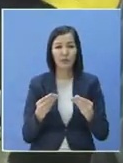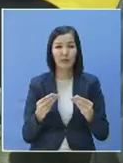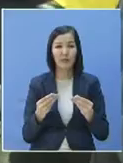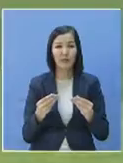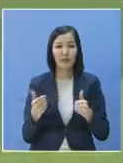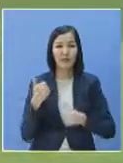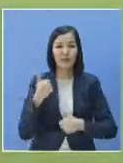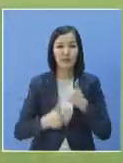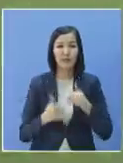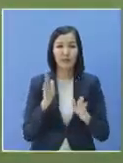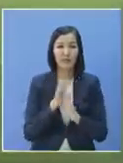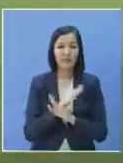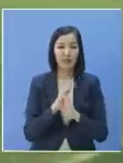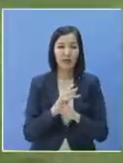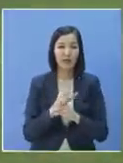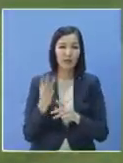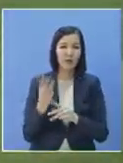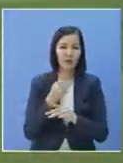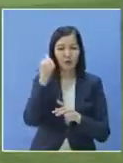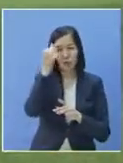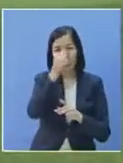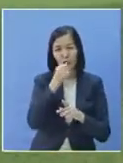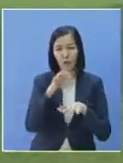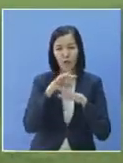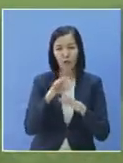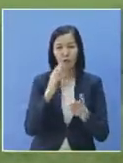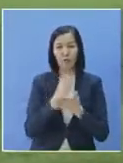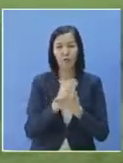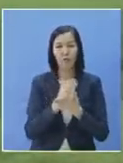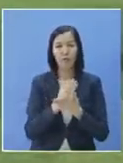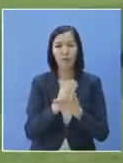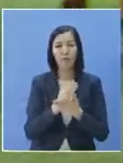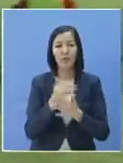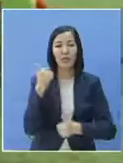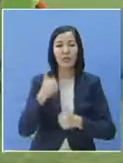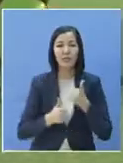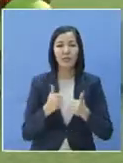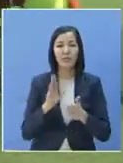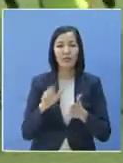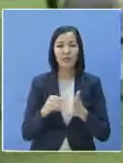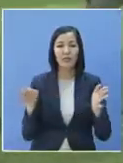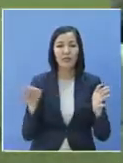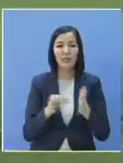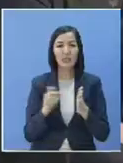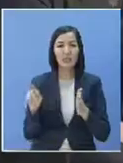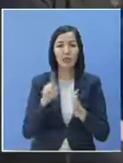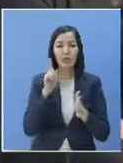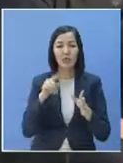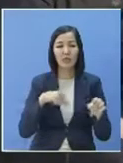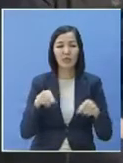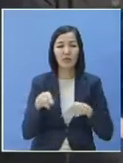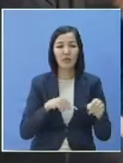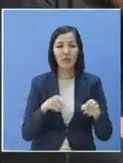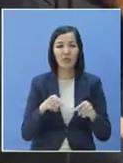сайыс Қапшағайда осымен қатарынан 3-ші рет ұйымдастырылып отыр. Ал кезекті бәсекенің басты мақсаты жас аяқ доп